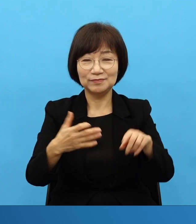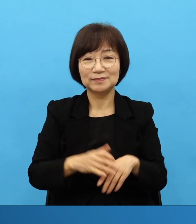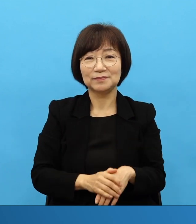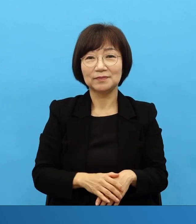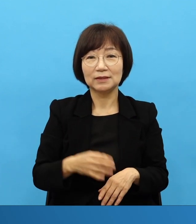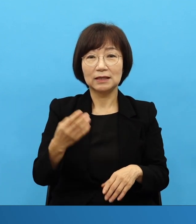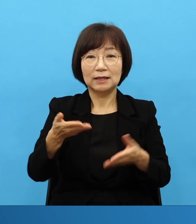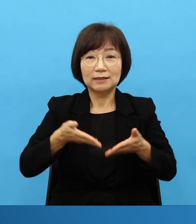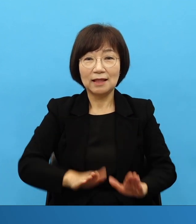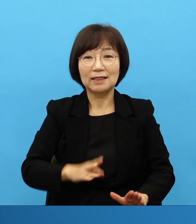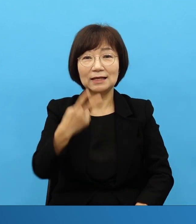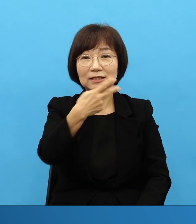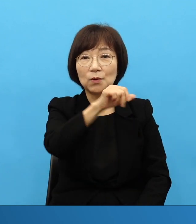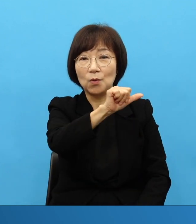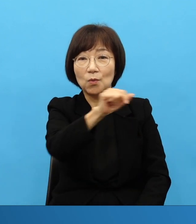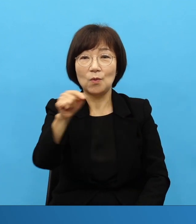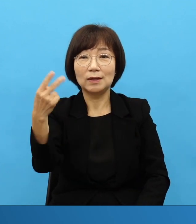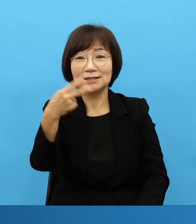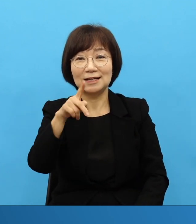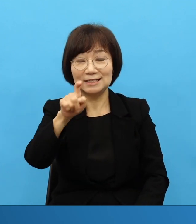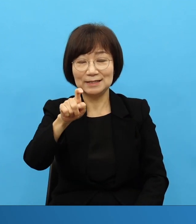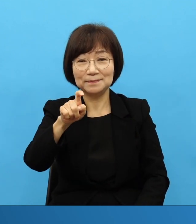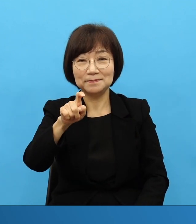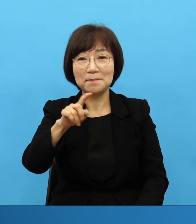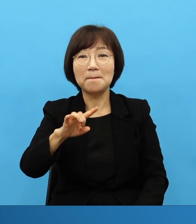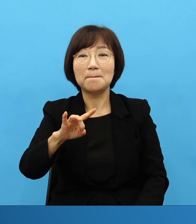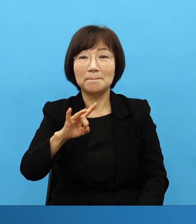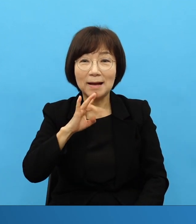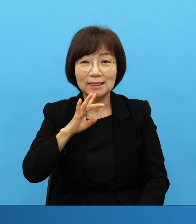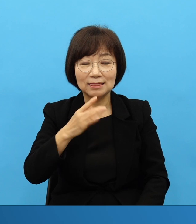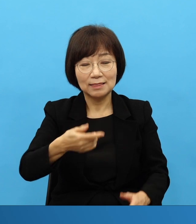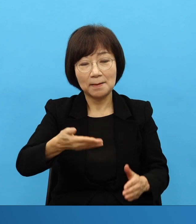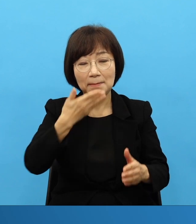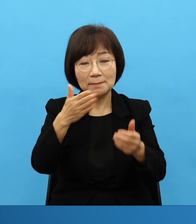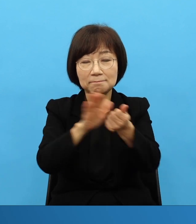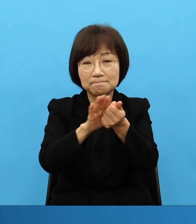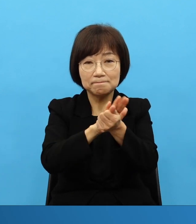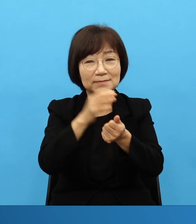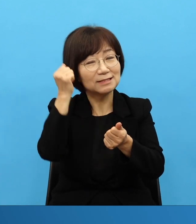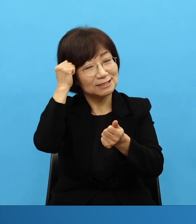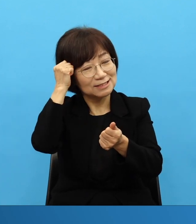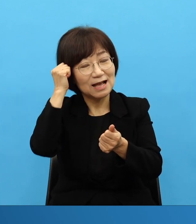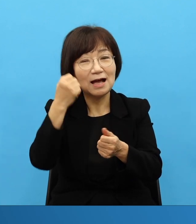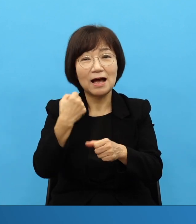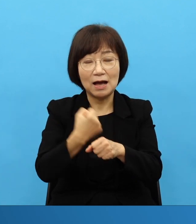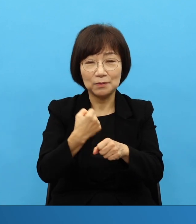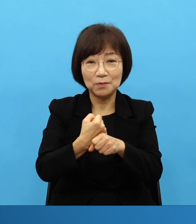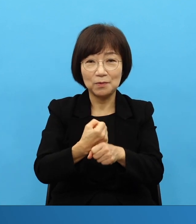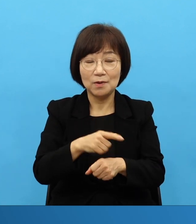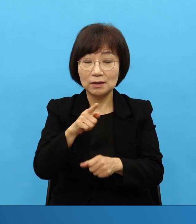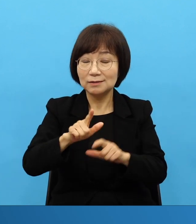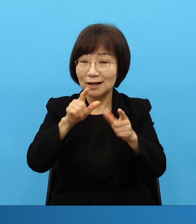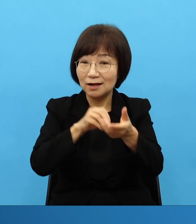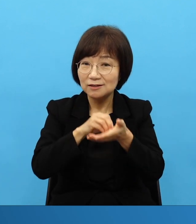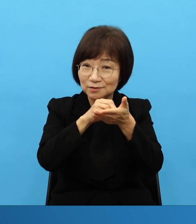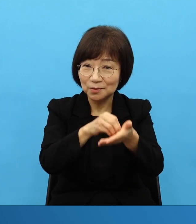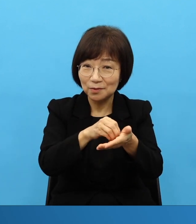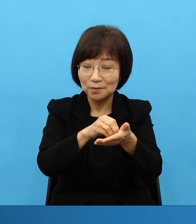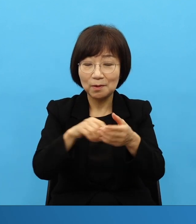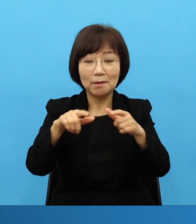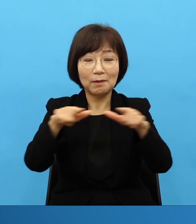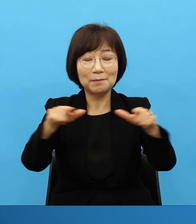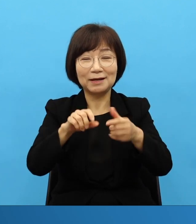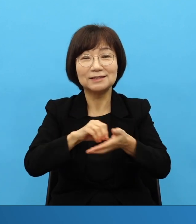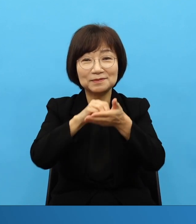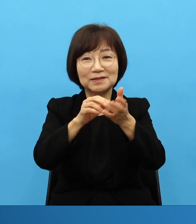2005년생부터 2010년생에 해당하는 청소년만 숙식이 제공되며 당일 등록자, 일반 참석자에겐